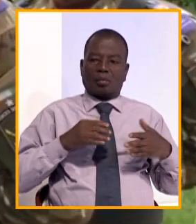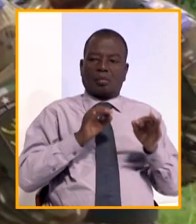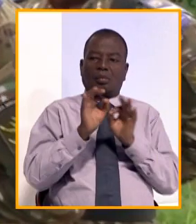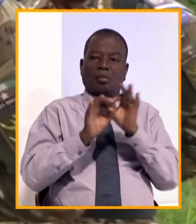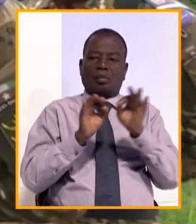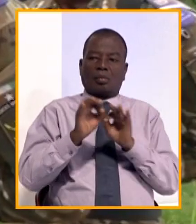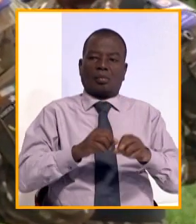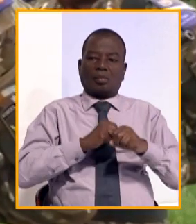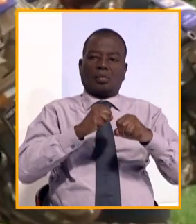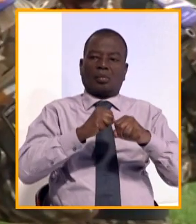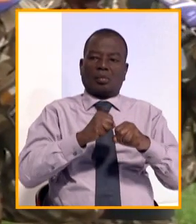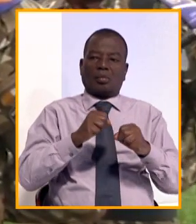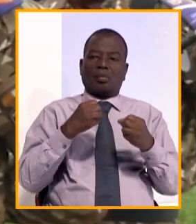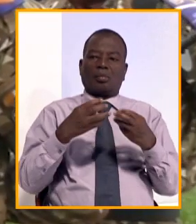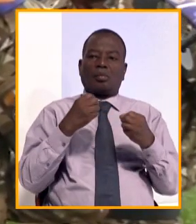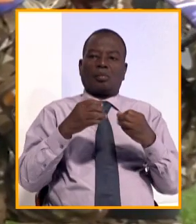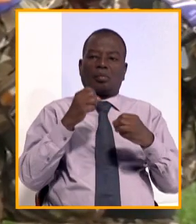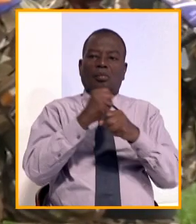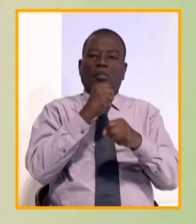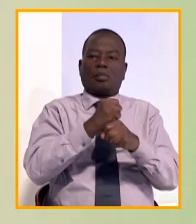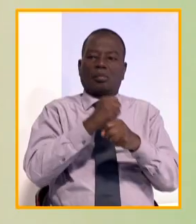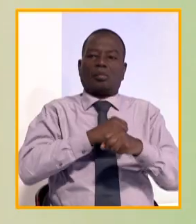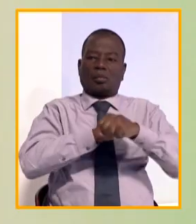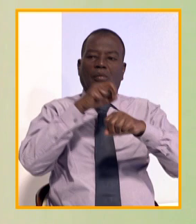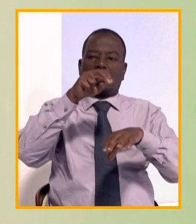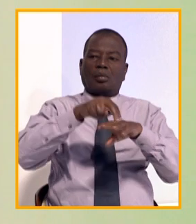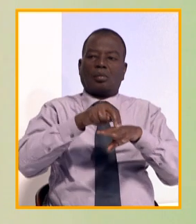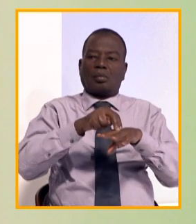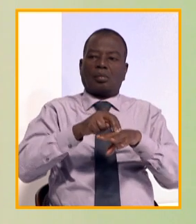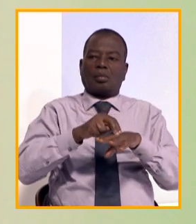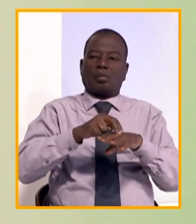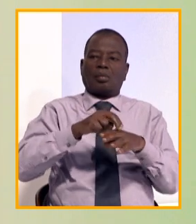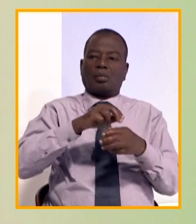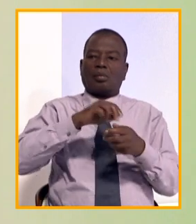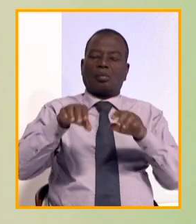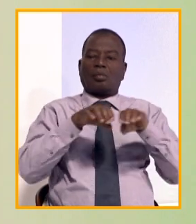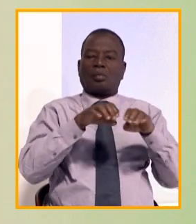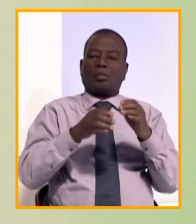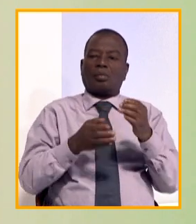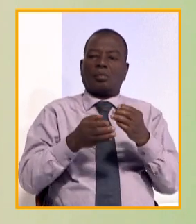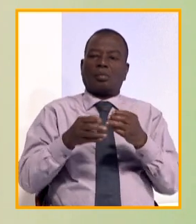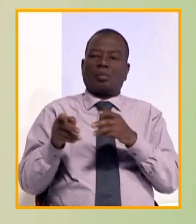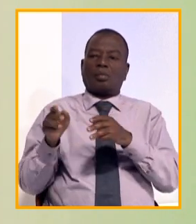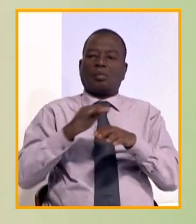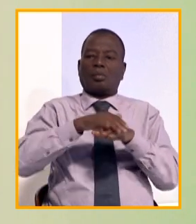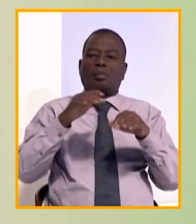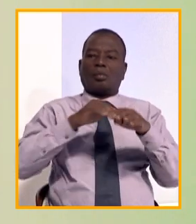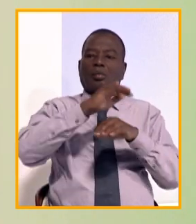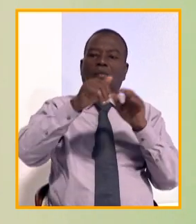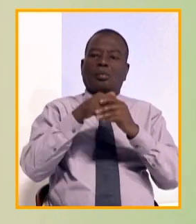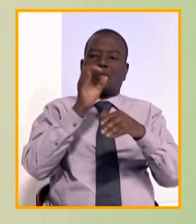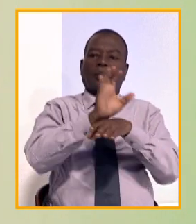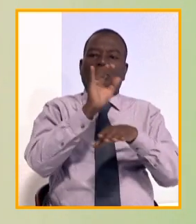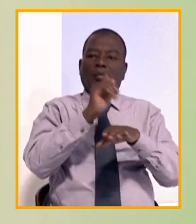traduit l'efficacité des nombreuses opérations de sécurisation régulièrement menées sur l'ensemble du territoire